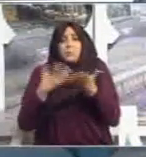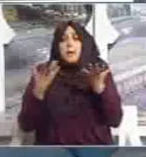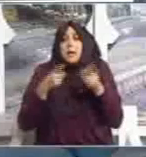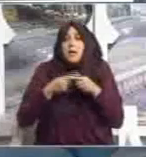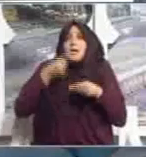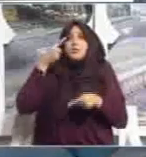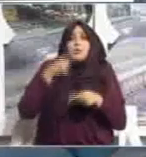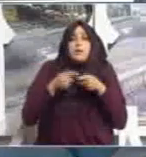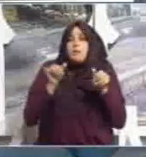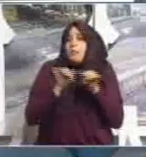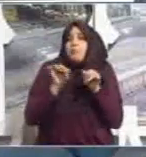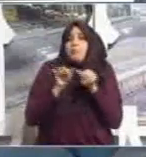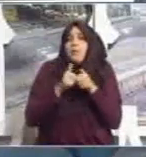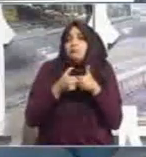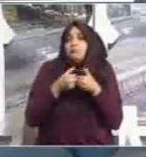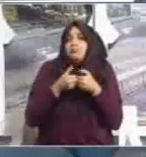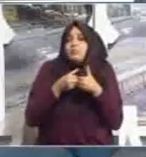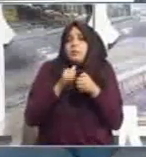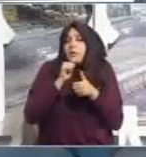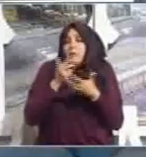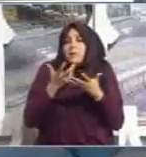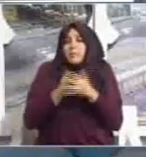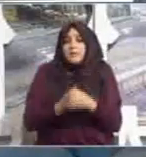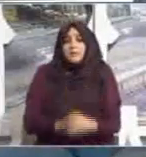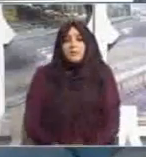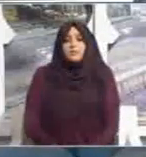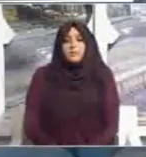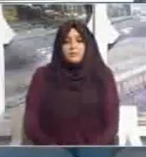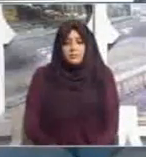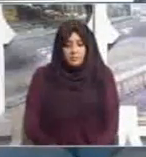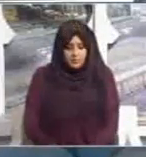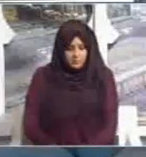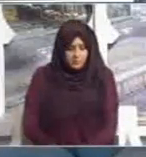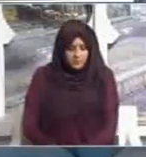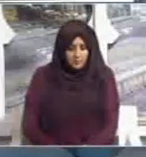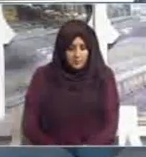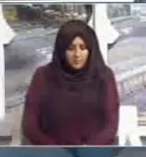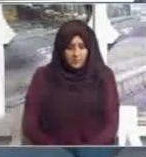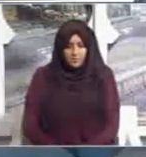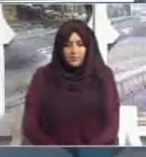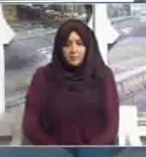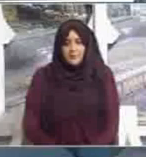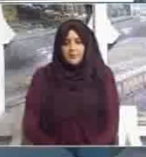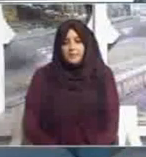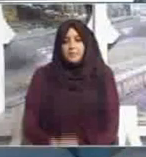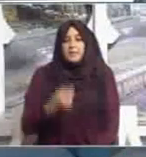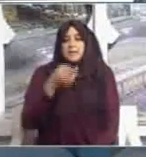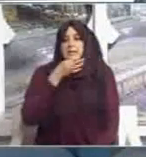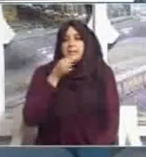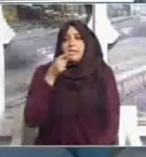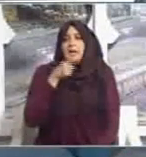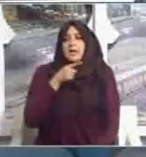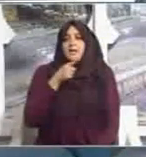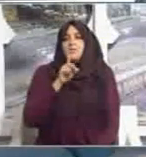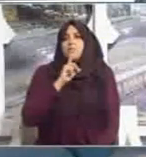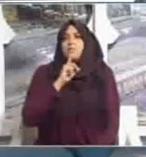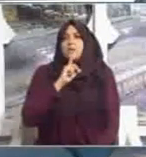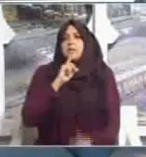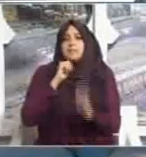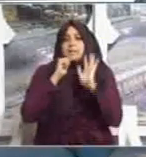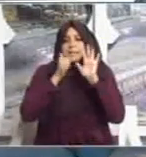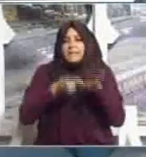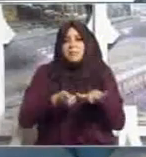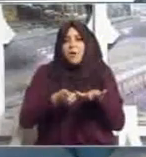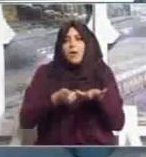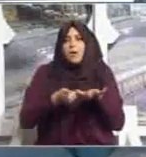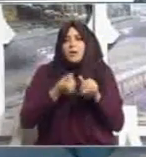احنا نطلبوا من انفسنا من المؤسسه هذه توقفوا؟ انا شخصيا عن نفسي عندي تقريبا 6 شهور عدت ما